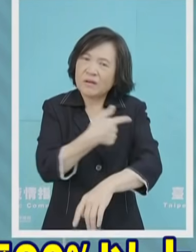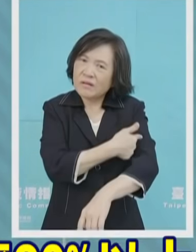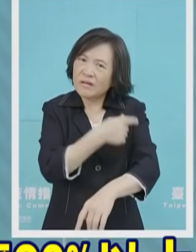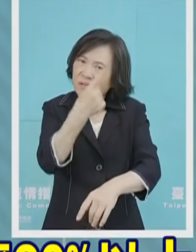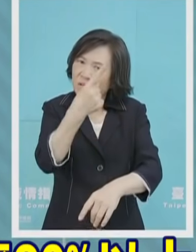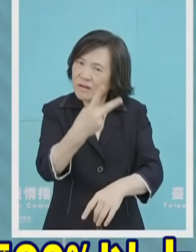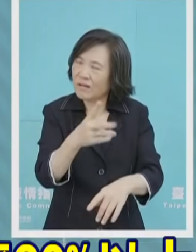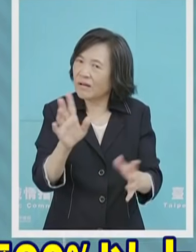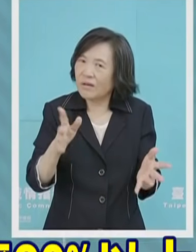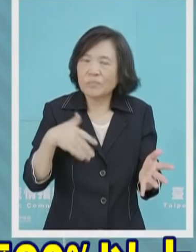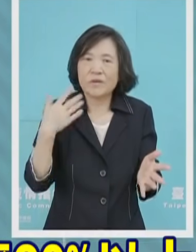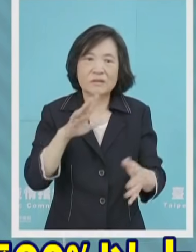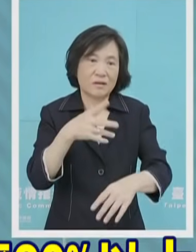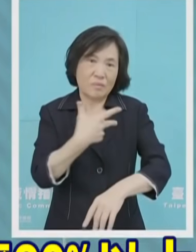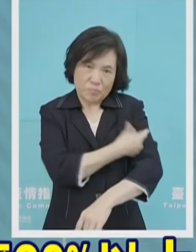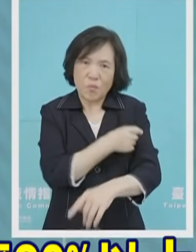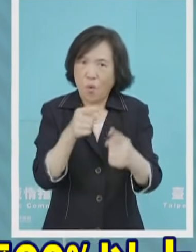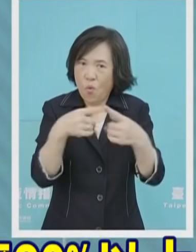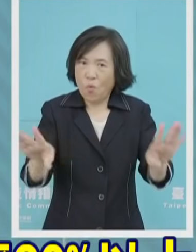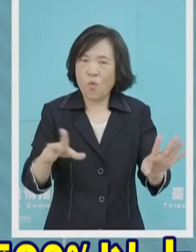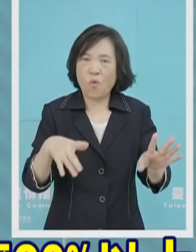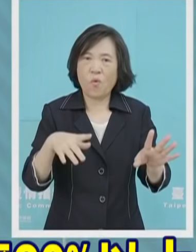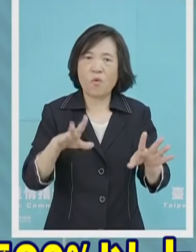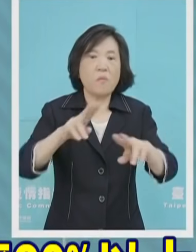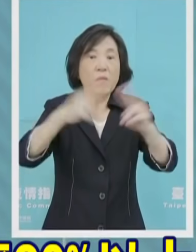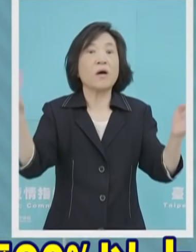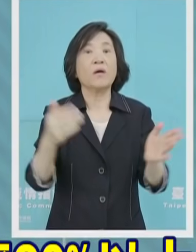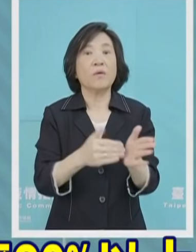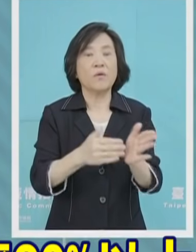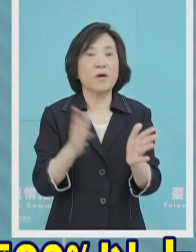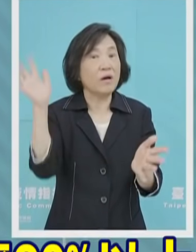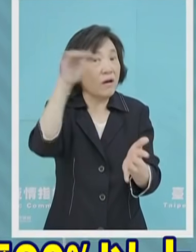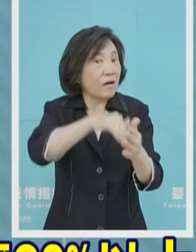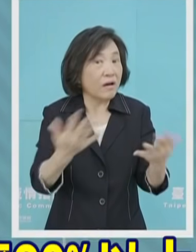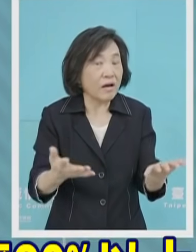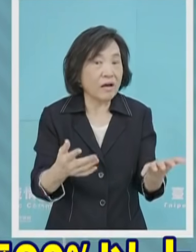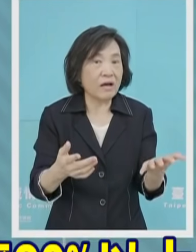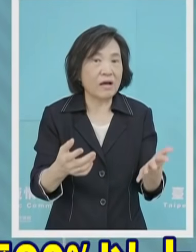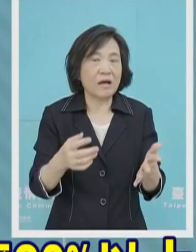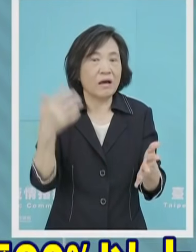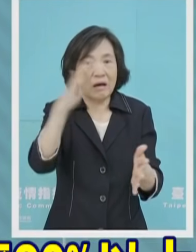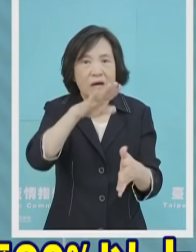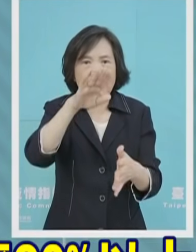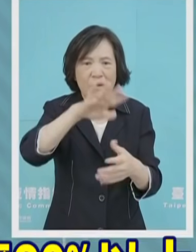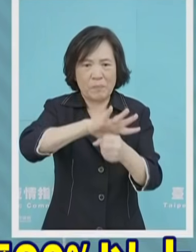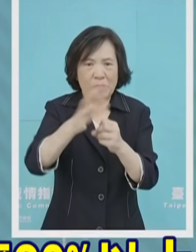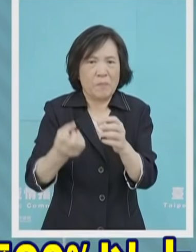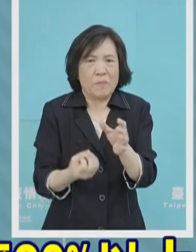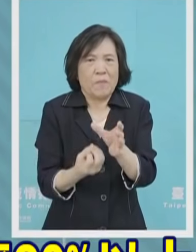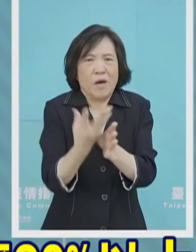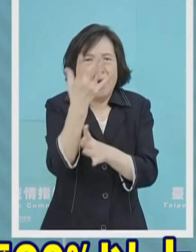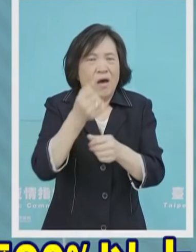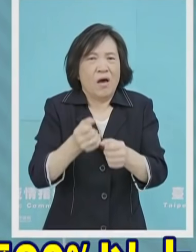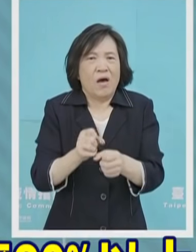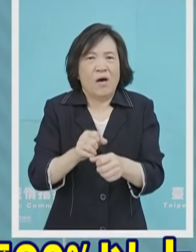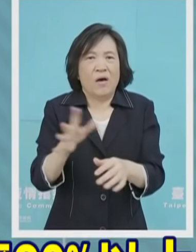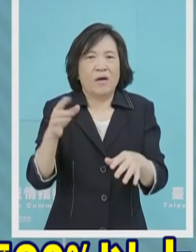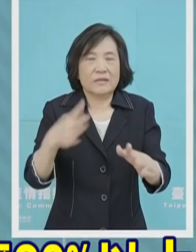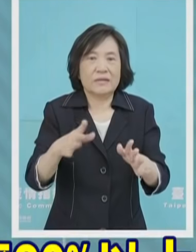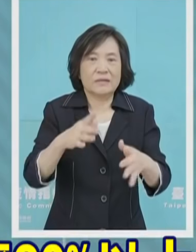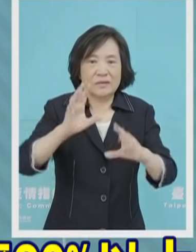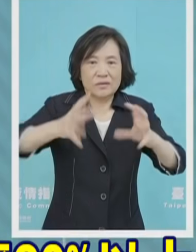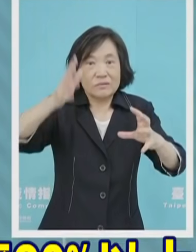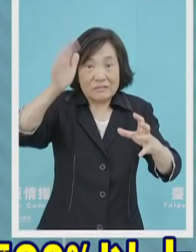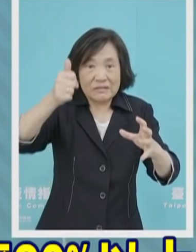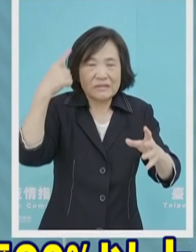剂啊？他的疫苗覆盖率很高啊，也解封了，结果呢，疫情严重爆发，总理还要出来道